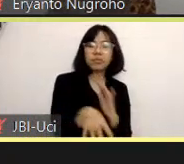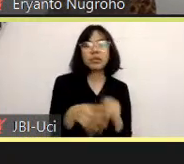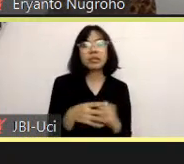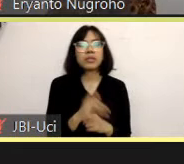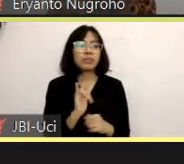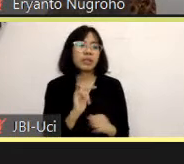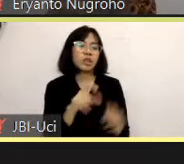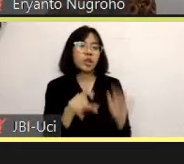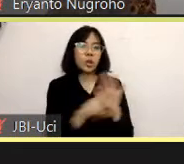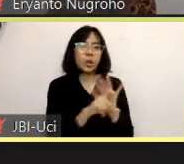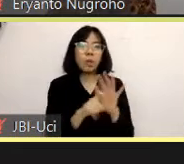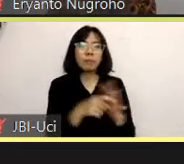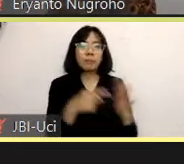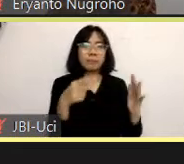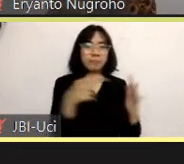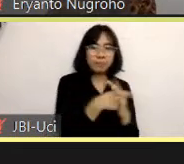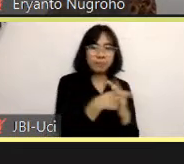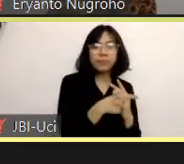politik